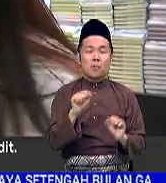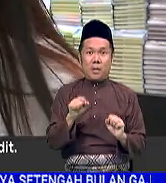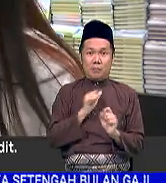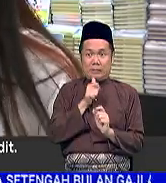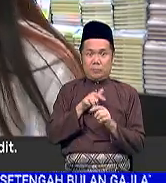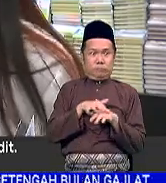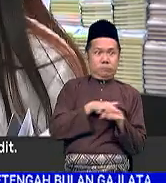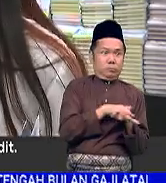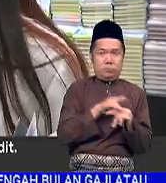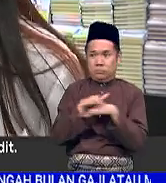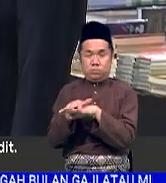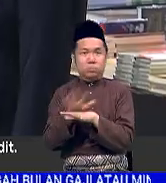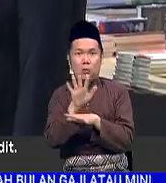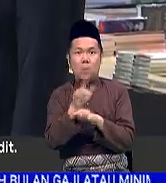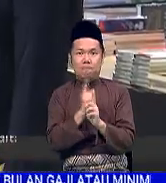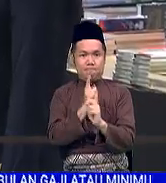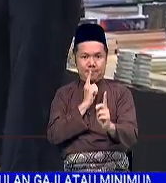and the distance is there as well.